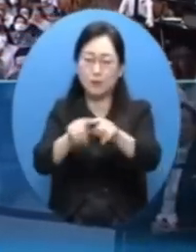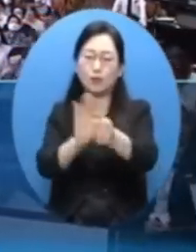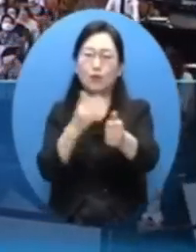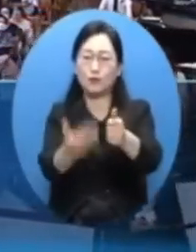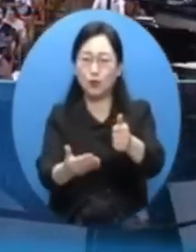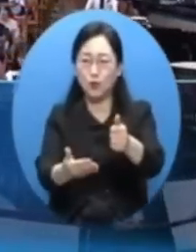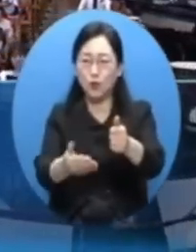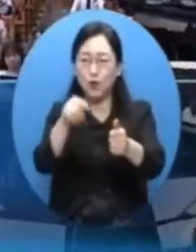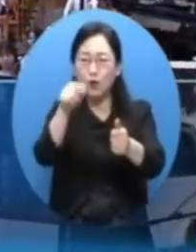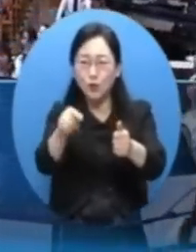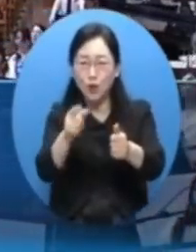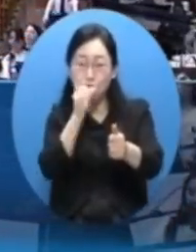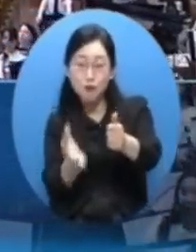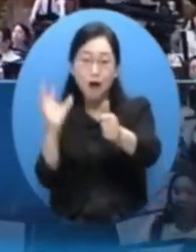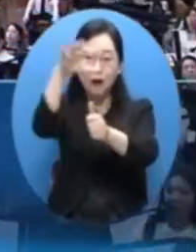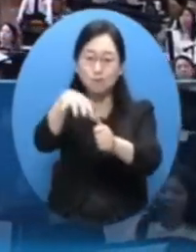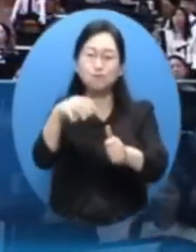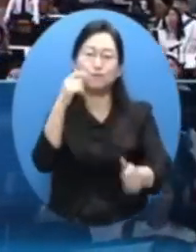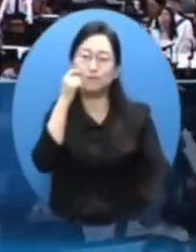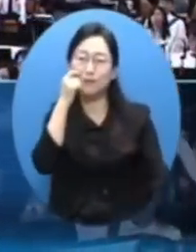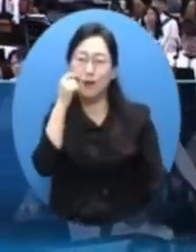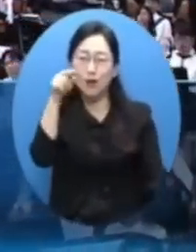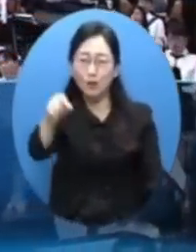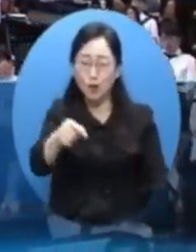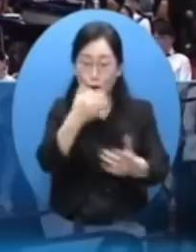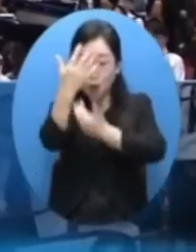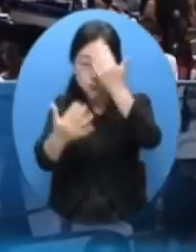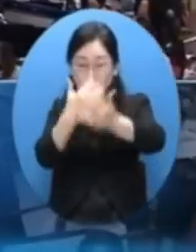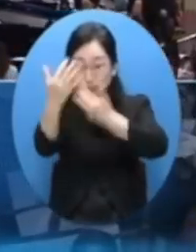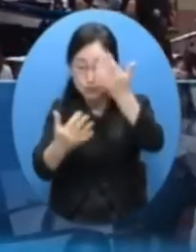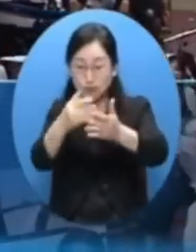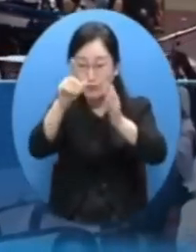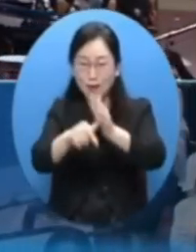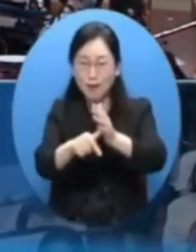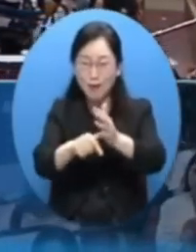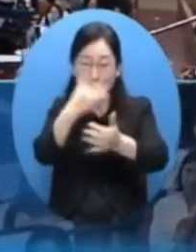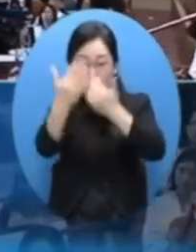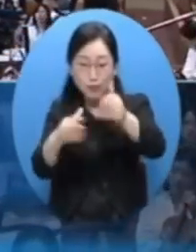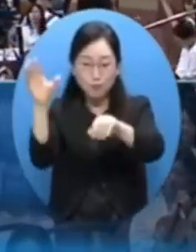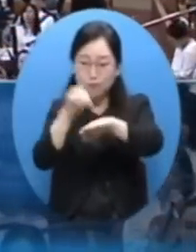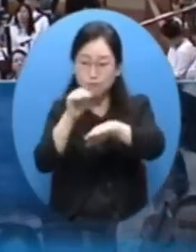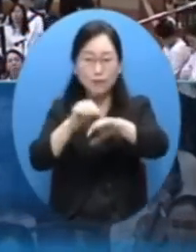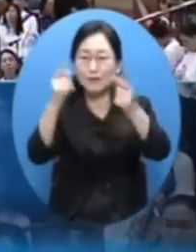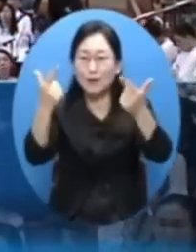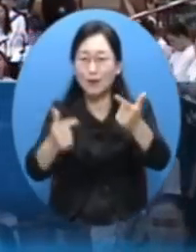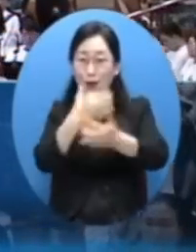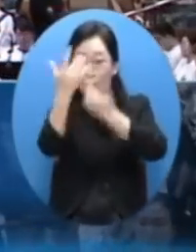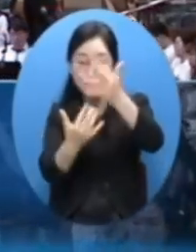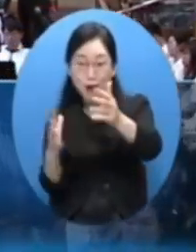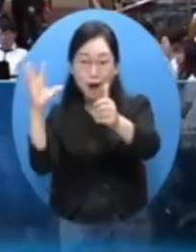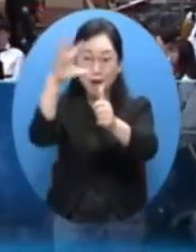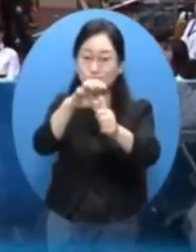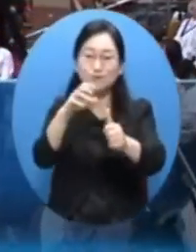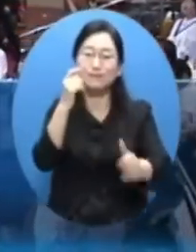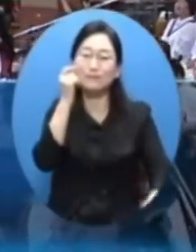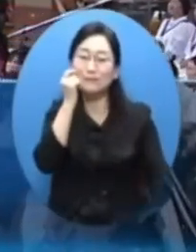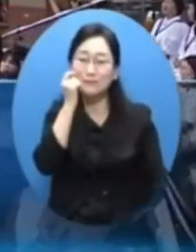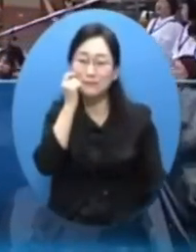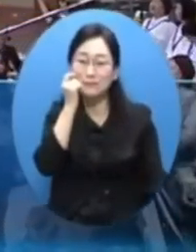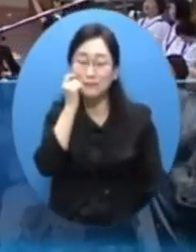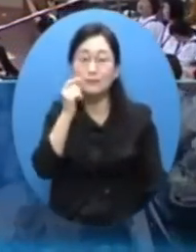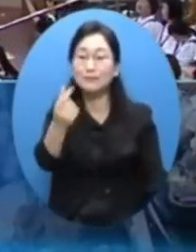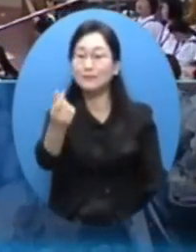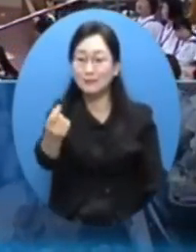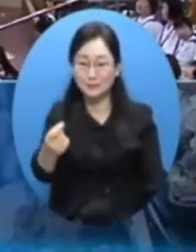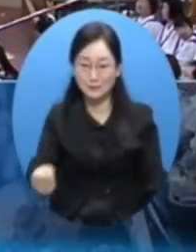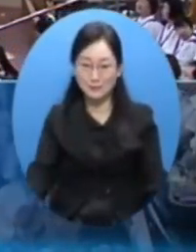강을 건널 때 물이 너를 침몰하지 못할 것이며 내가 불 가운데로 지날 때 타지도 아니할 것이요 불꽃이 너를 사라지도 못하리니.